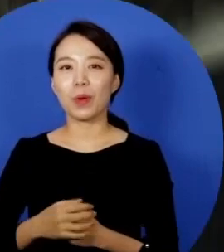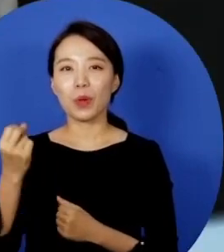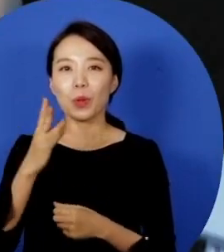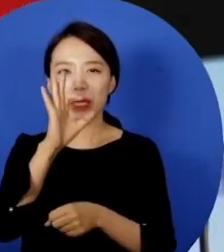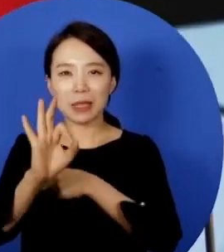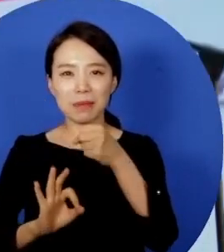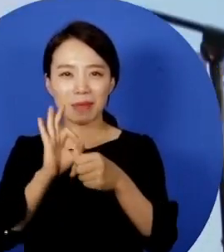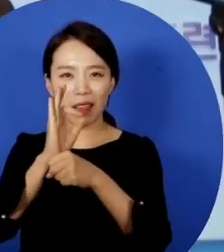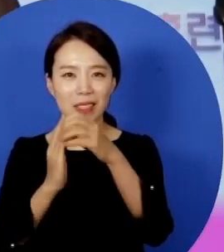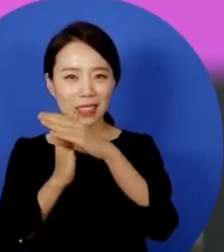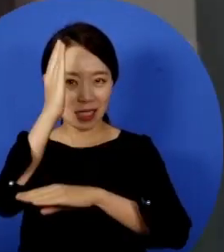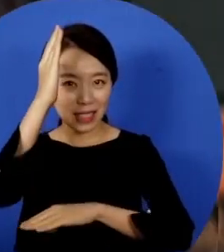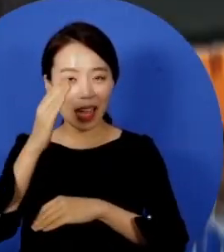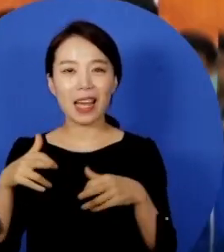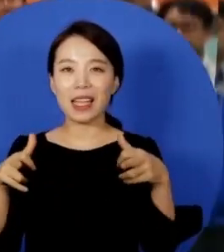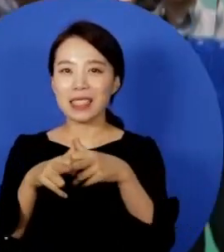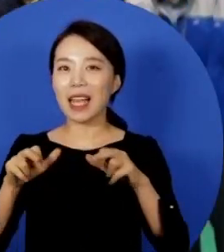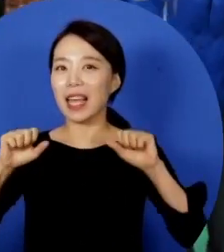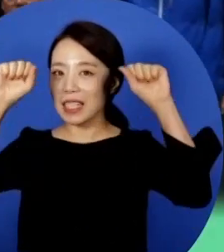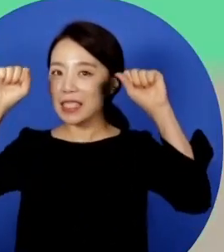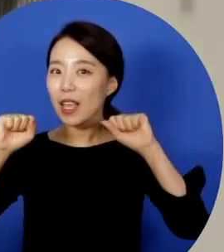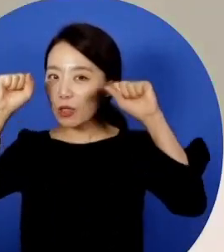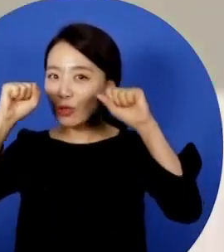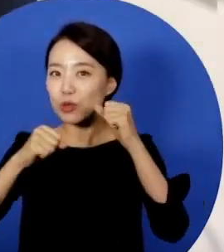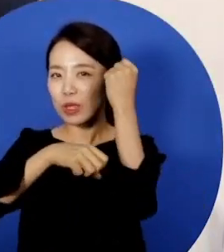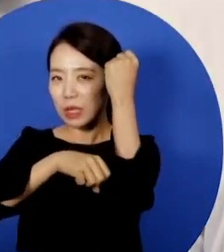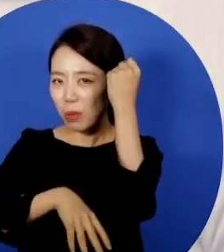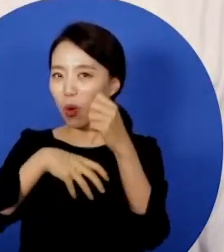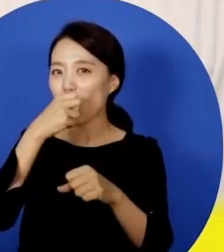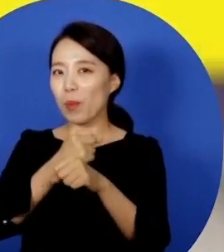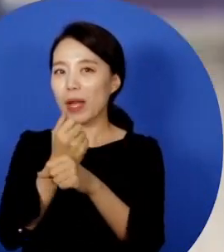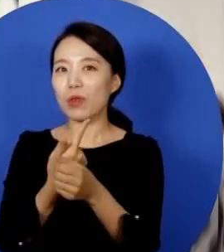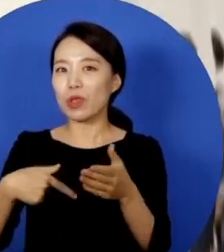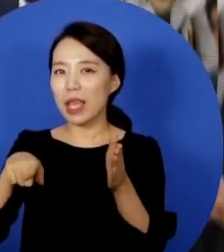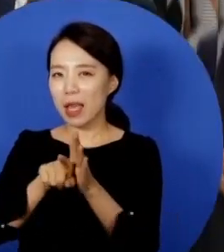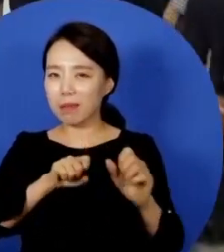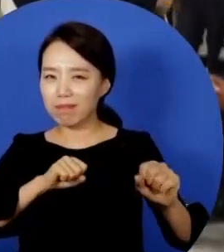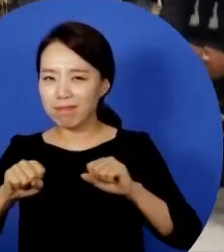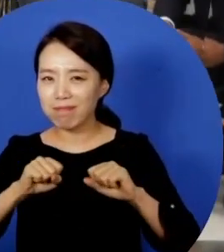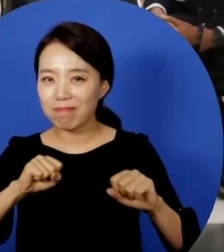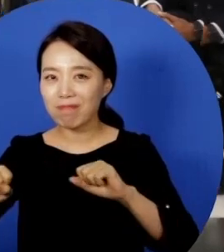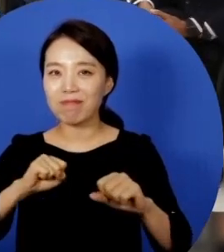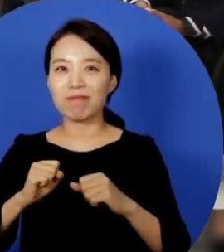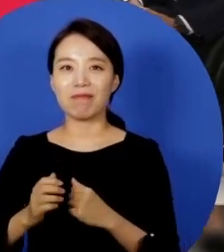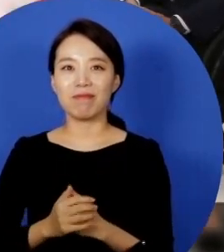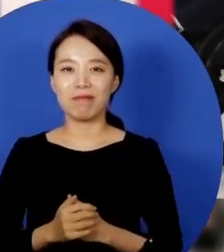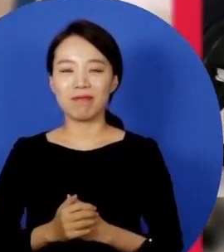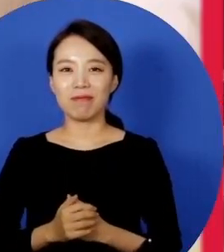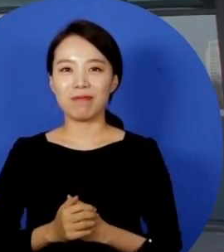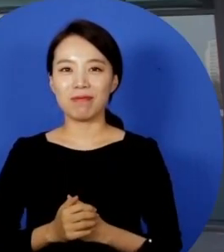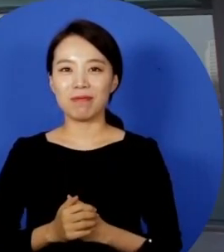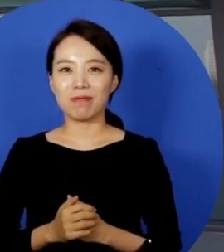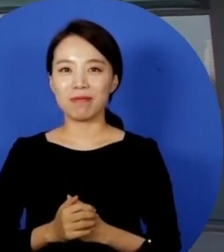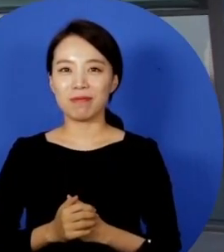넘는 시간 동안 장애인 체육 기반 조성을 위한 노력을 멈추지 않았습니다.